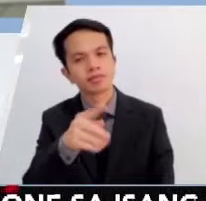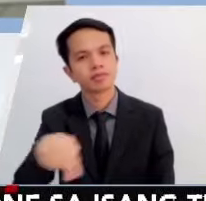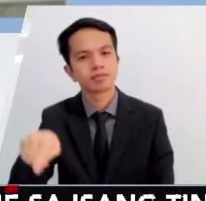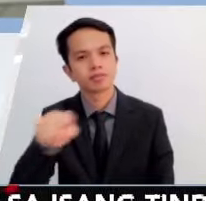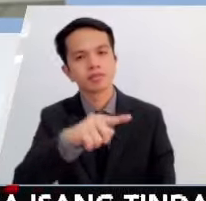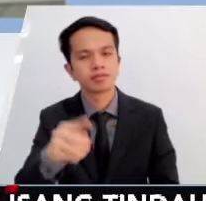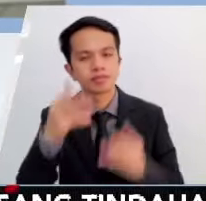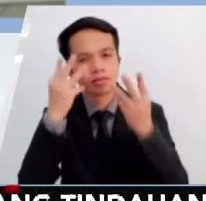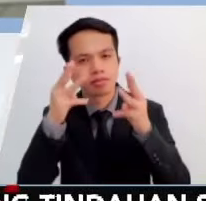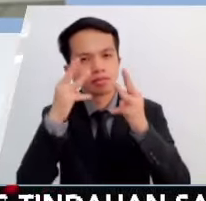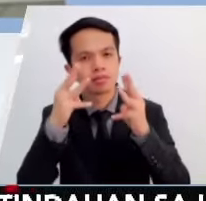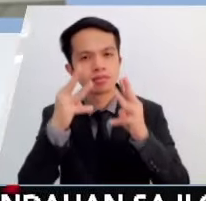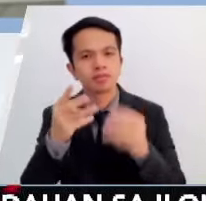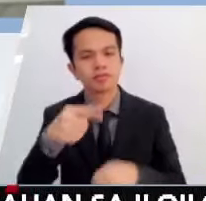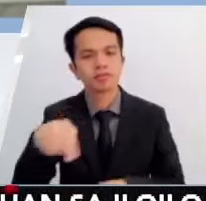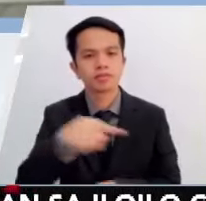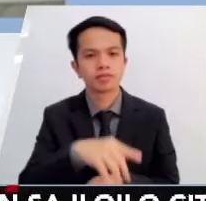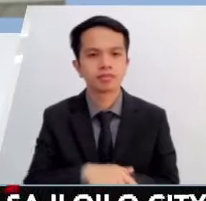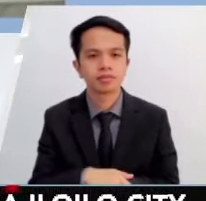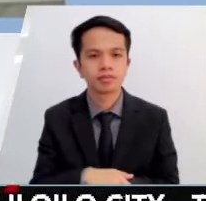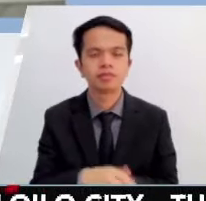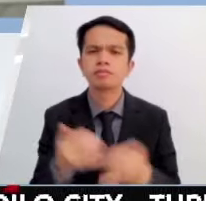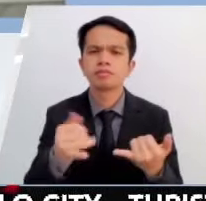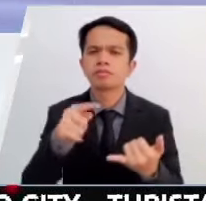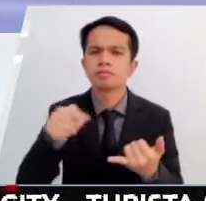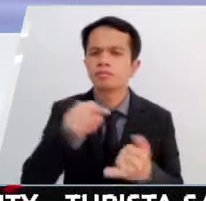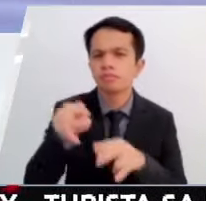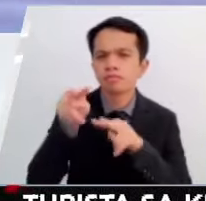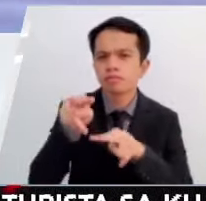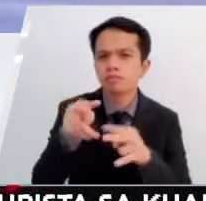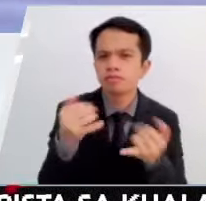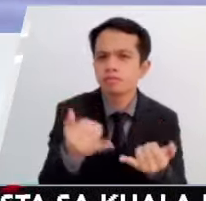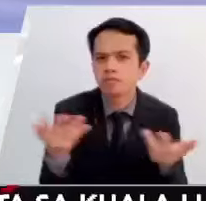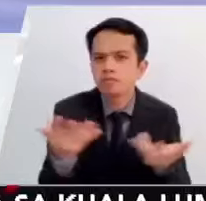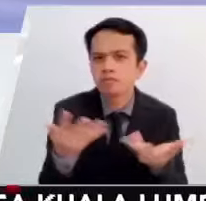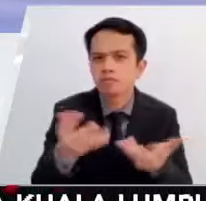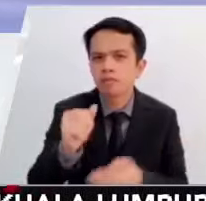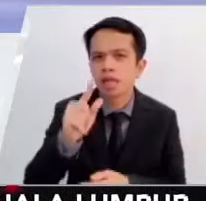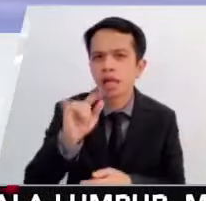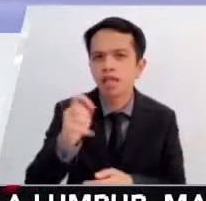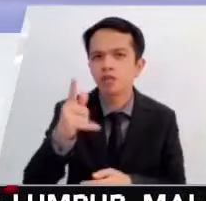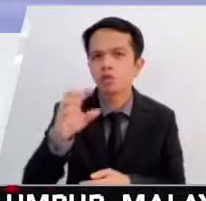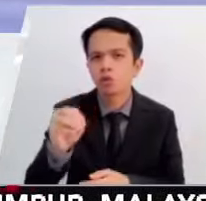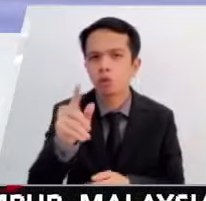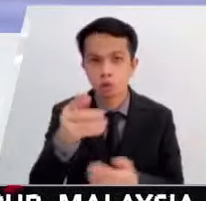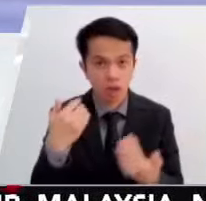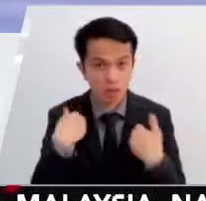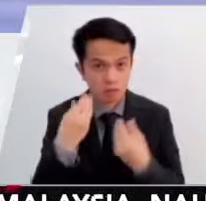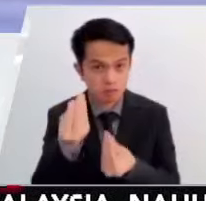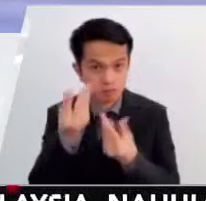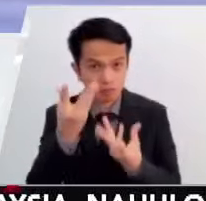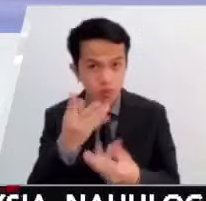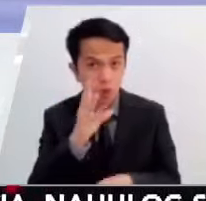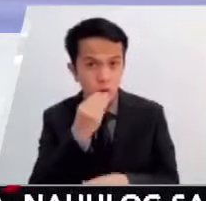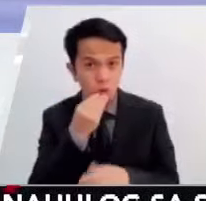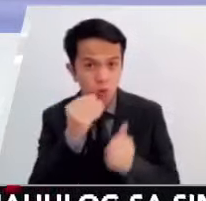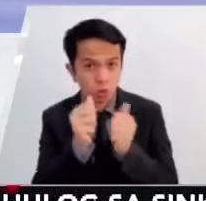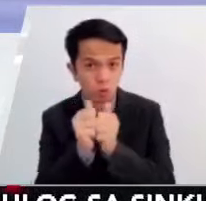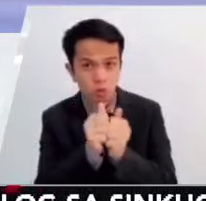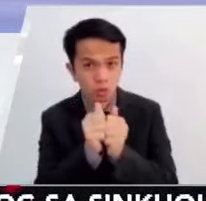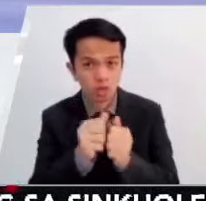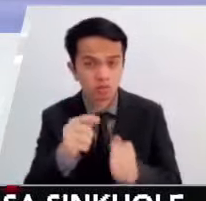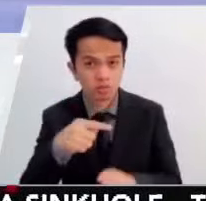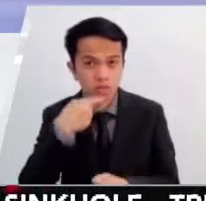at taga-subaybay. Opo, base po sa inyong monitoring, nasa na ba talaga si Alice Guo at may impormasyon ba kayo kung sino yung kanyang mga kasama at nagbibigay ng proteksyon sa